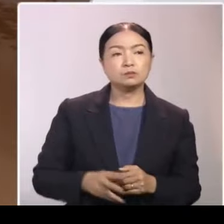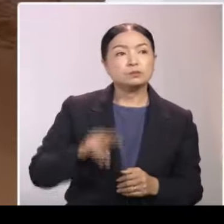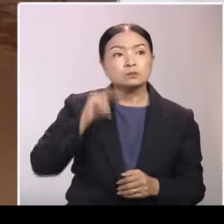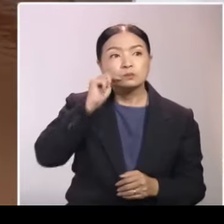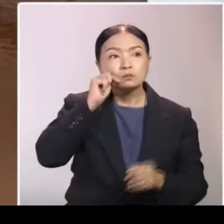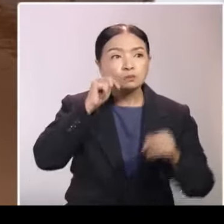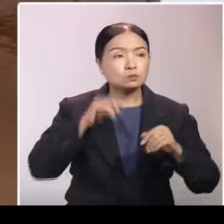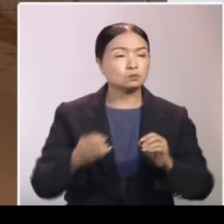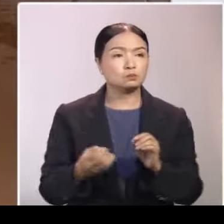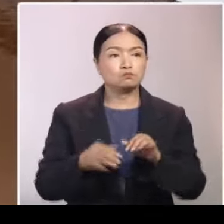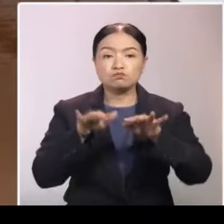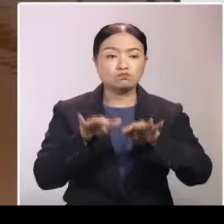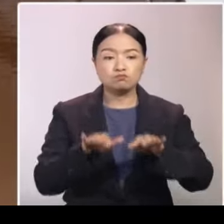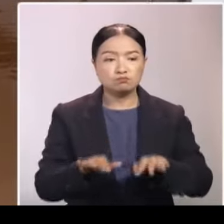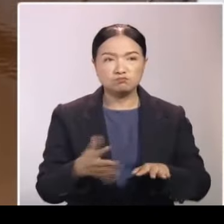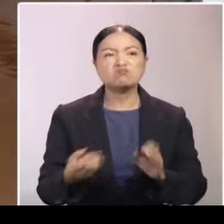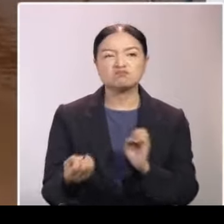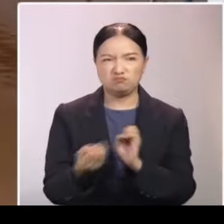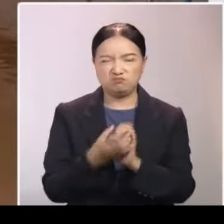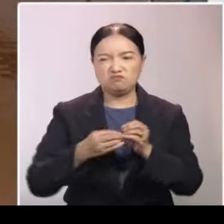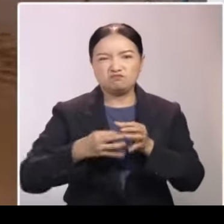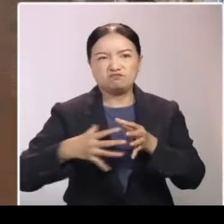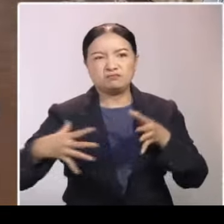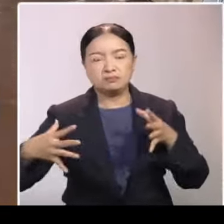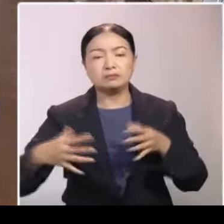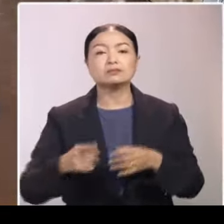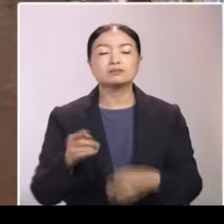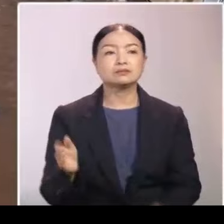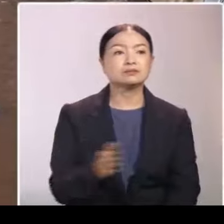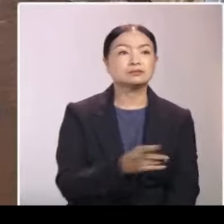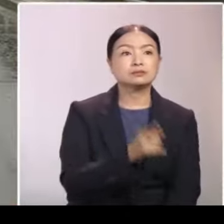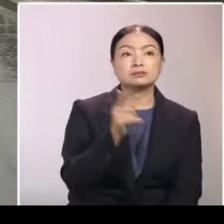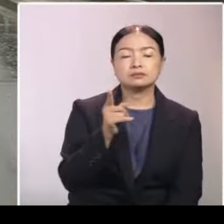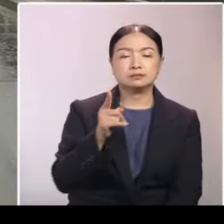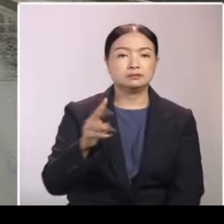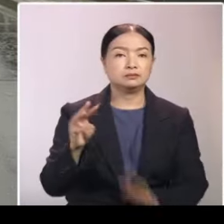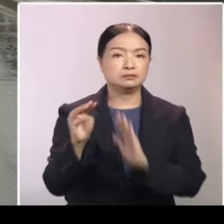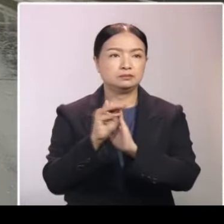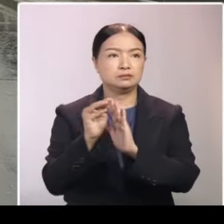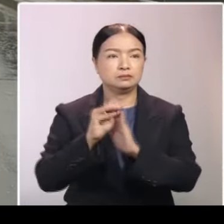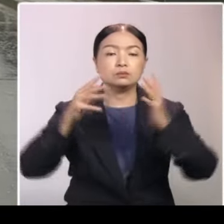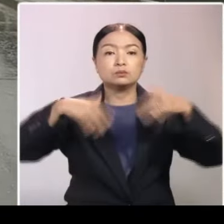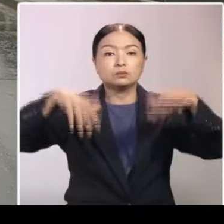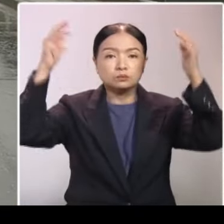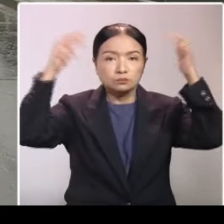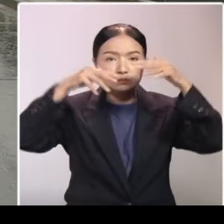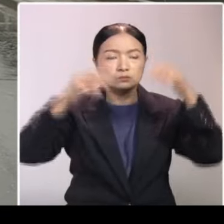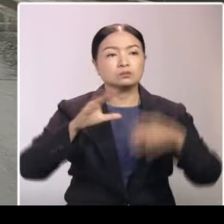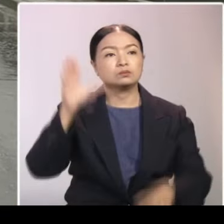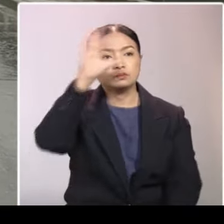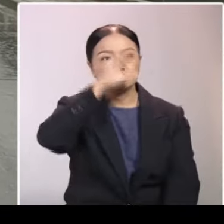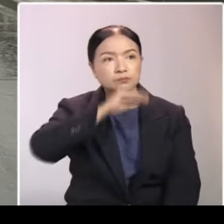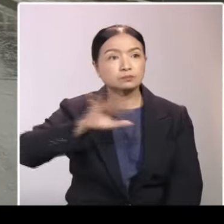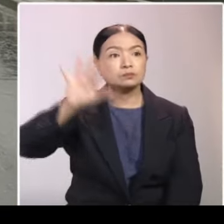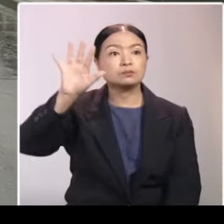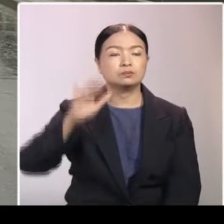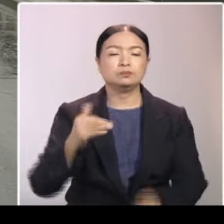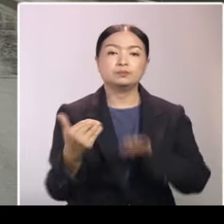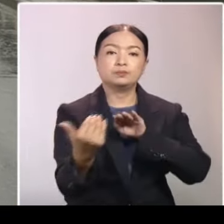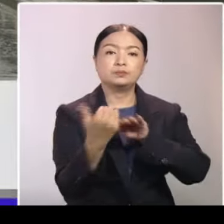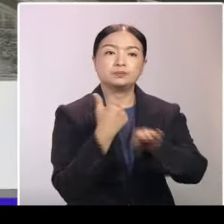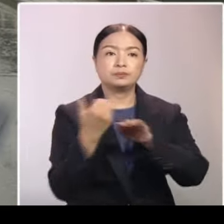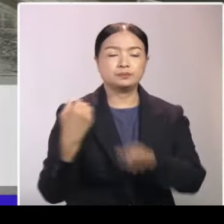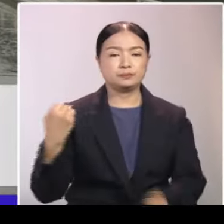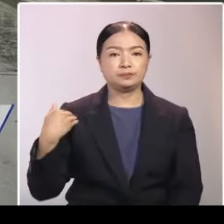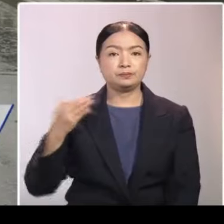พื้นที่ได้รับผลกระทบมากขึ้นด้วยอืมุกนหารกันหน่อยนะคะคะใกล้เคียงเนี่ยฝนตกตลอดทั้งคืนที่ผ่านมาทำให้ถนนหลายสายในเขต